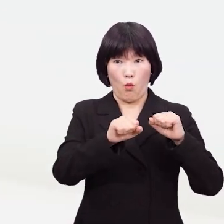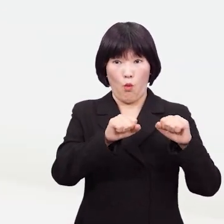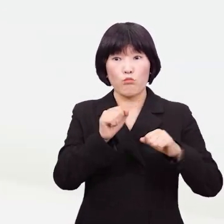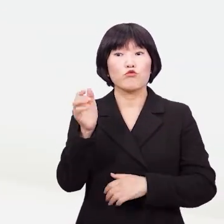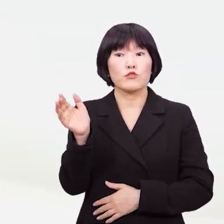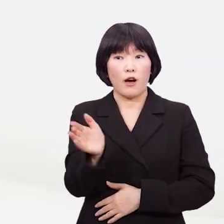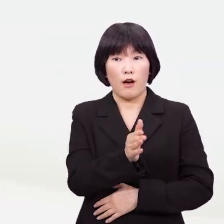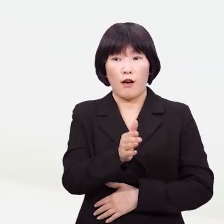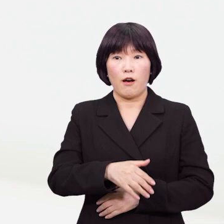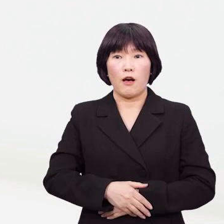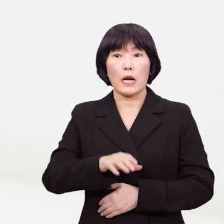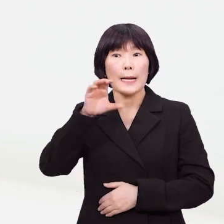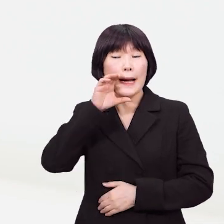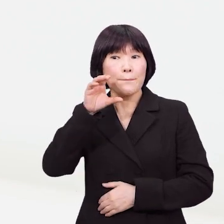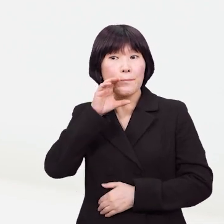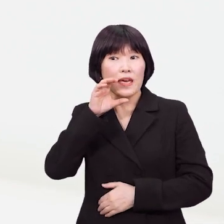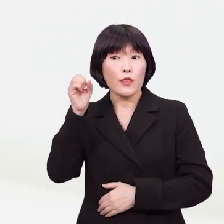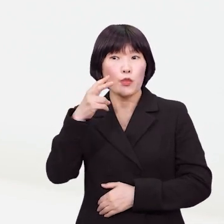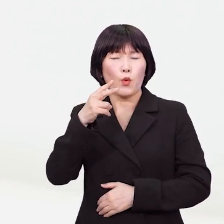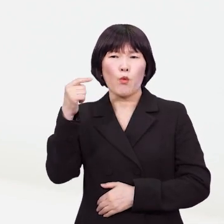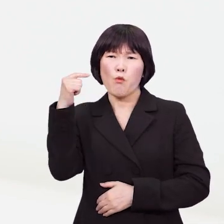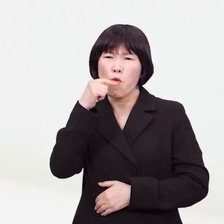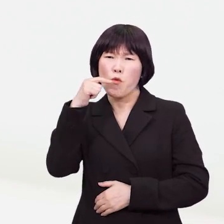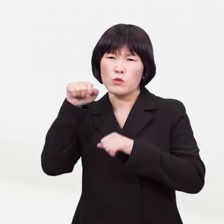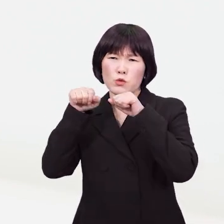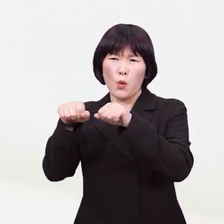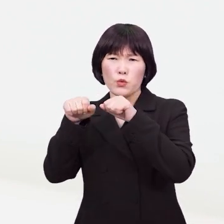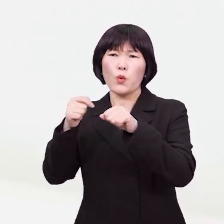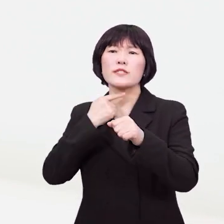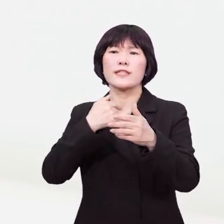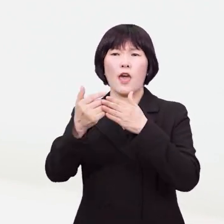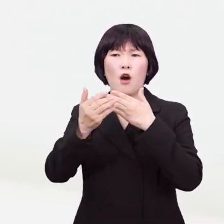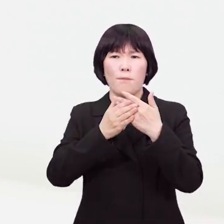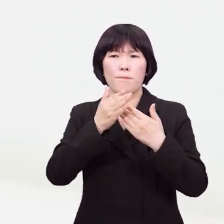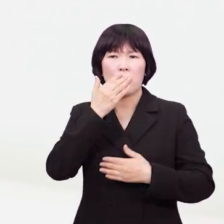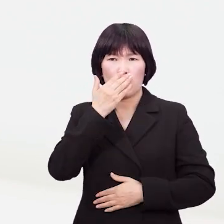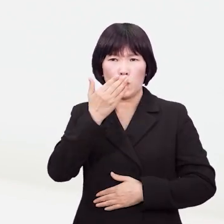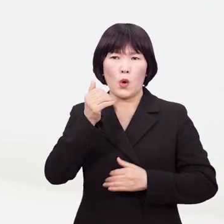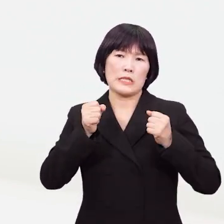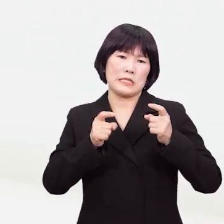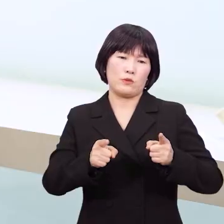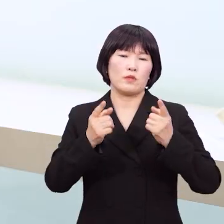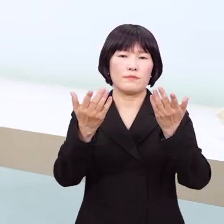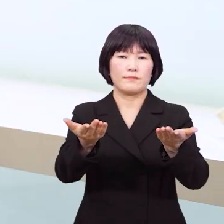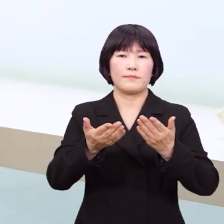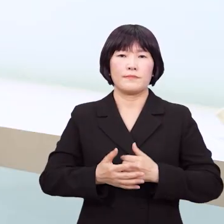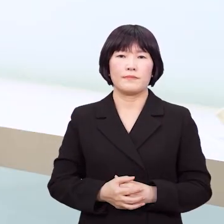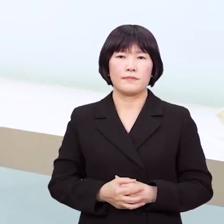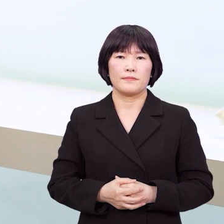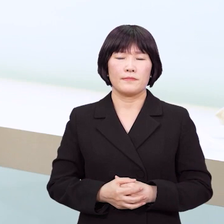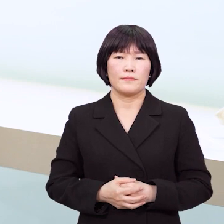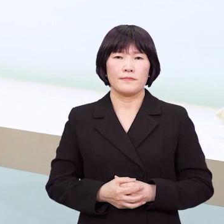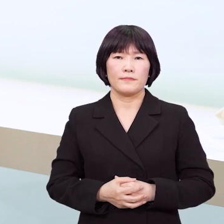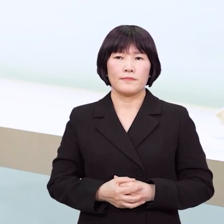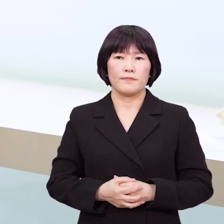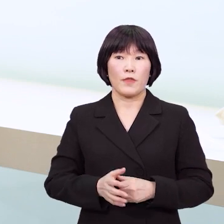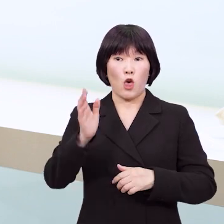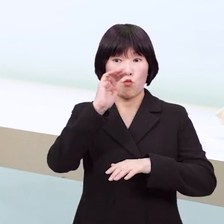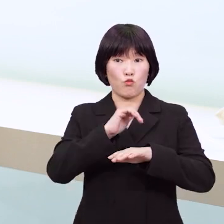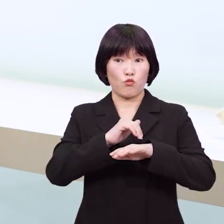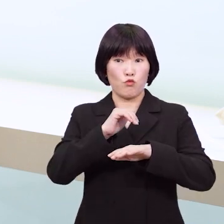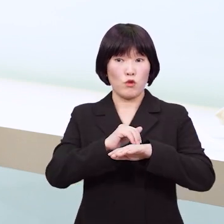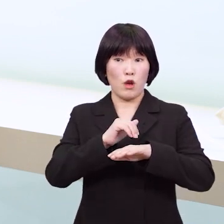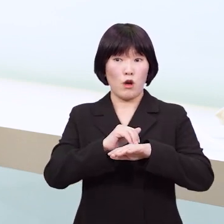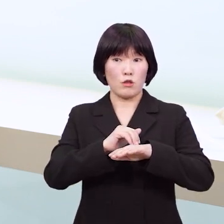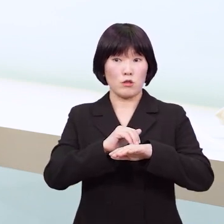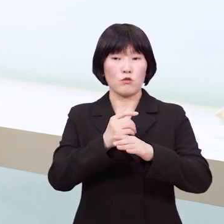이제 카페 방역 소독 체험을 할 수 있도록 기회를 제공을 하고 있습니다. 훈련을 위해 특별히